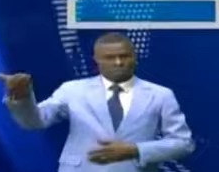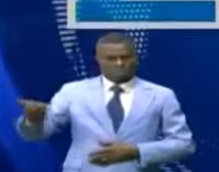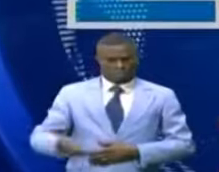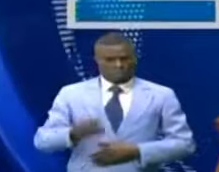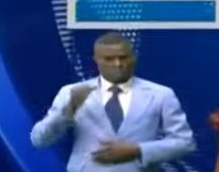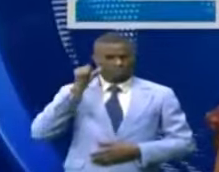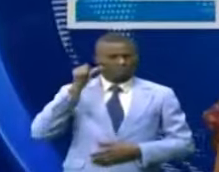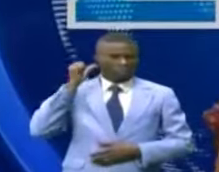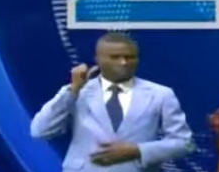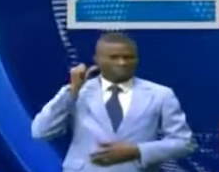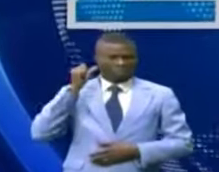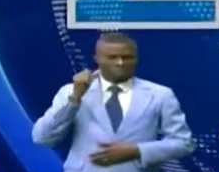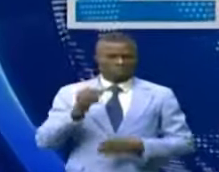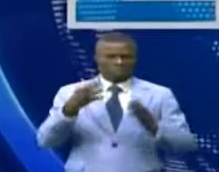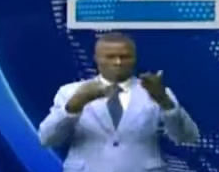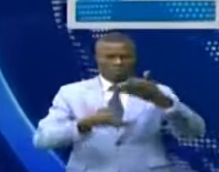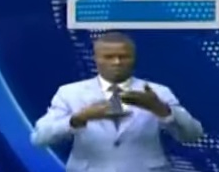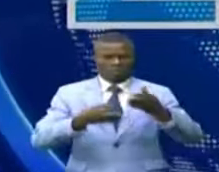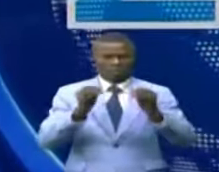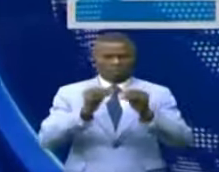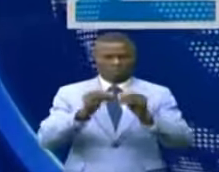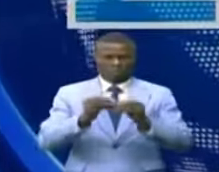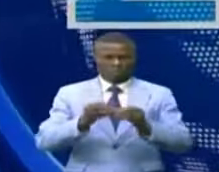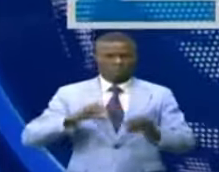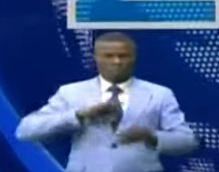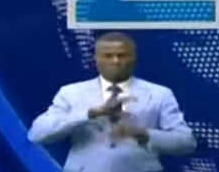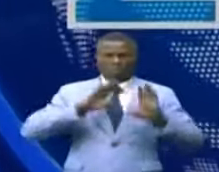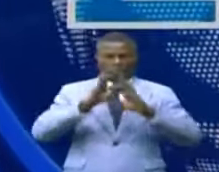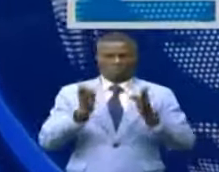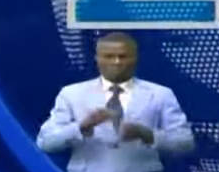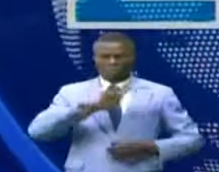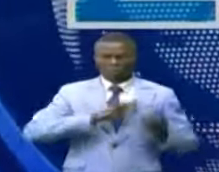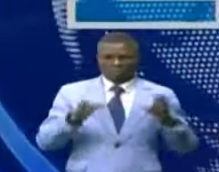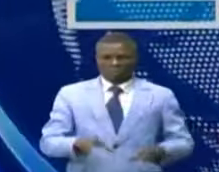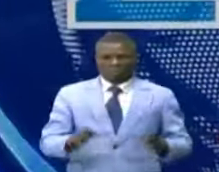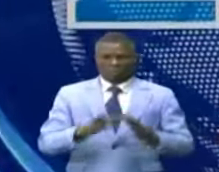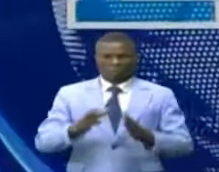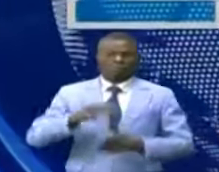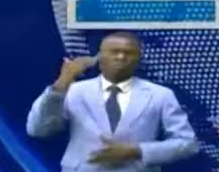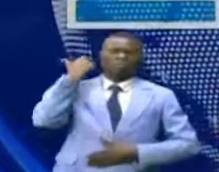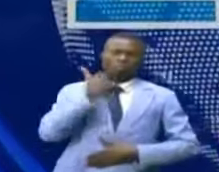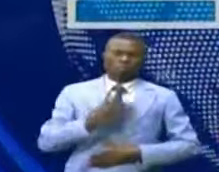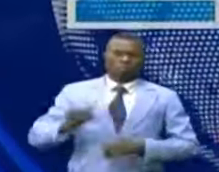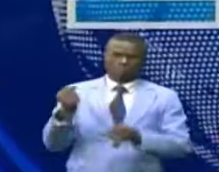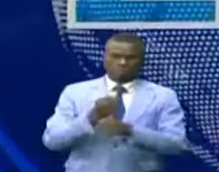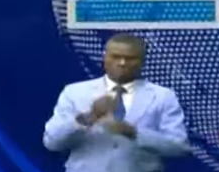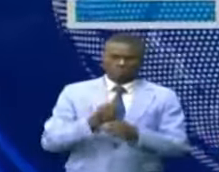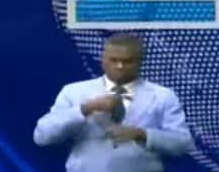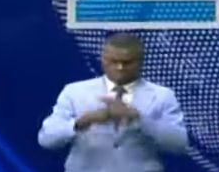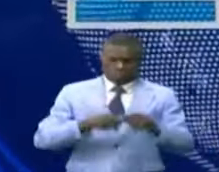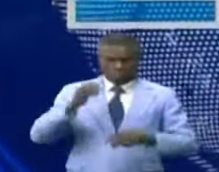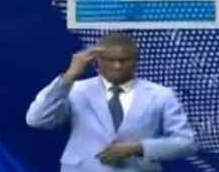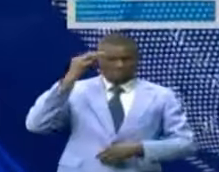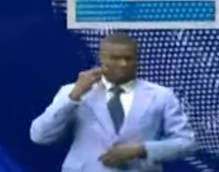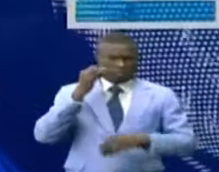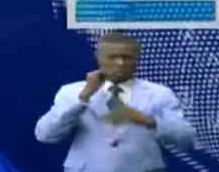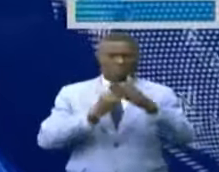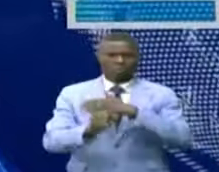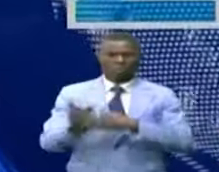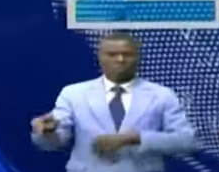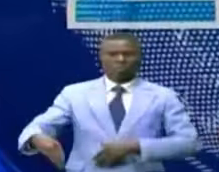depuis hier la 8e session de la Grande Commission mixte RDC-Ouganda. Les travaux ont été tout naturellement lancés par le ministre de